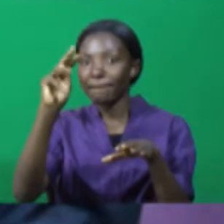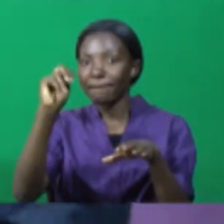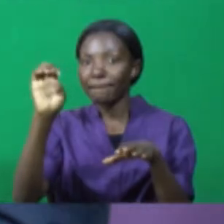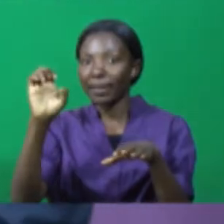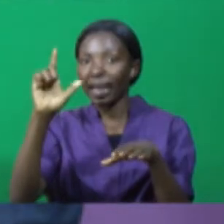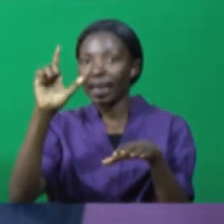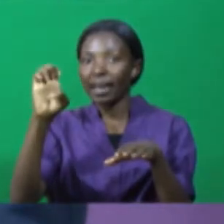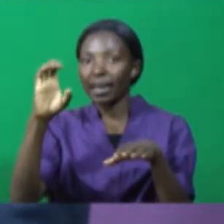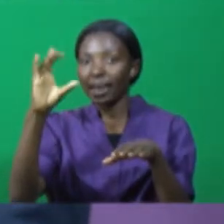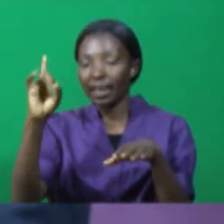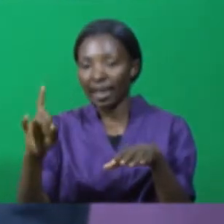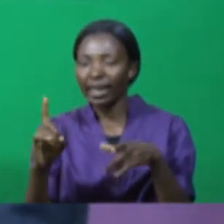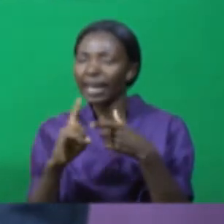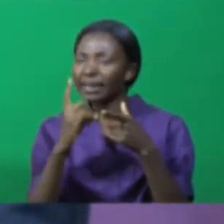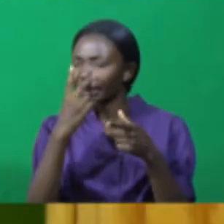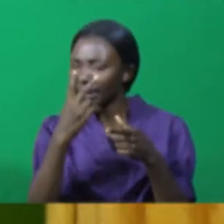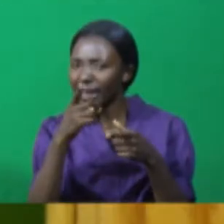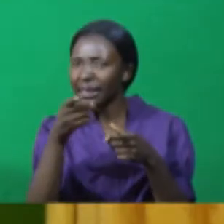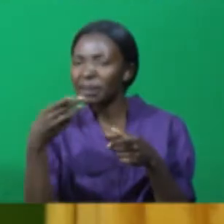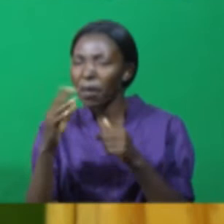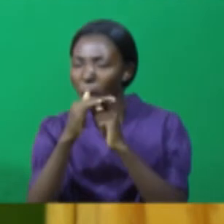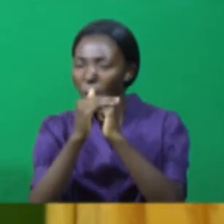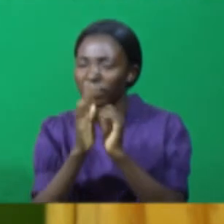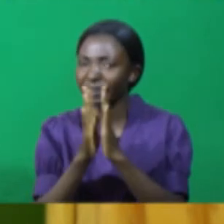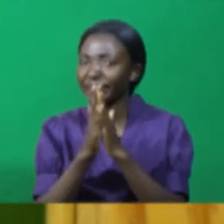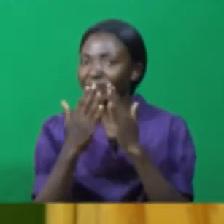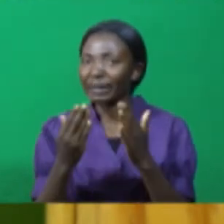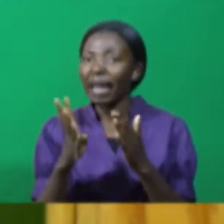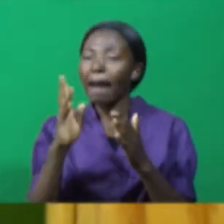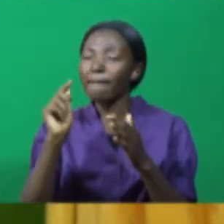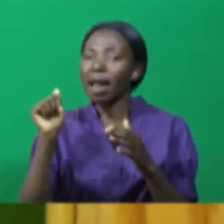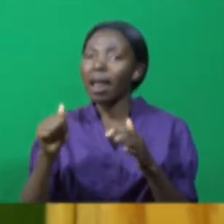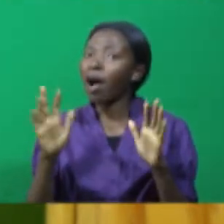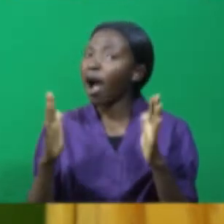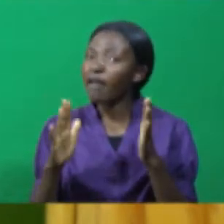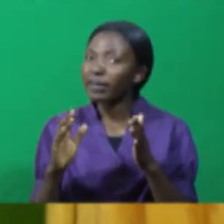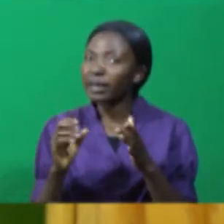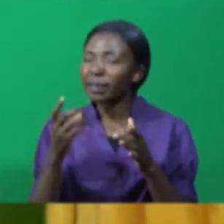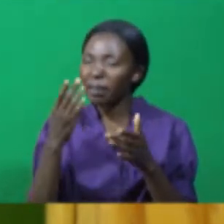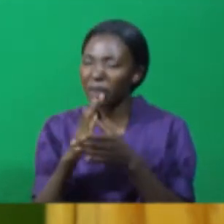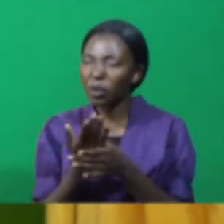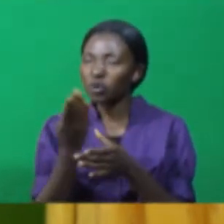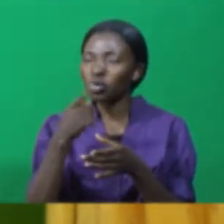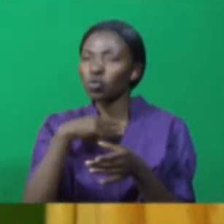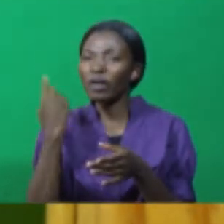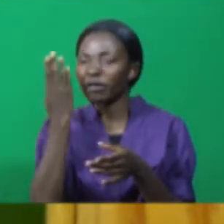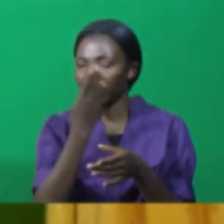Vanamata. Vanogona kuda mukadzi wangu vakandiuraya nini. Yes. Saka ndobva ashamwarika